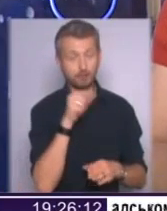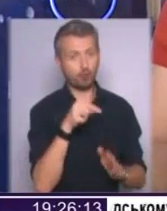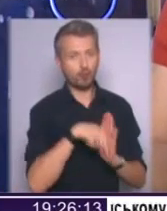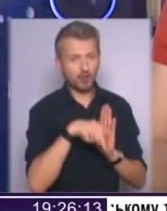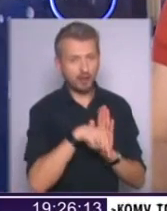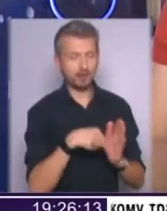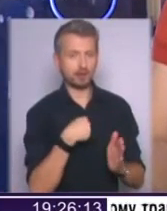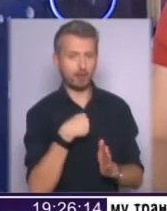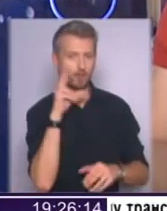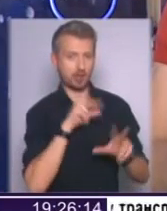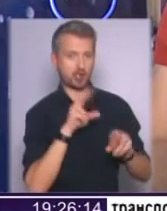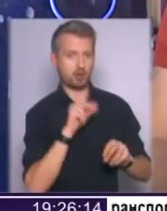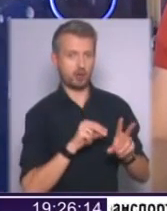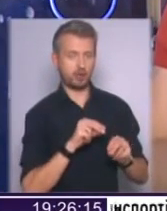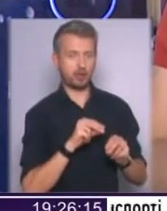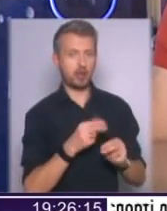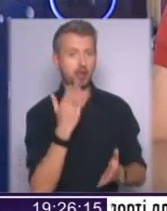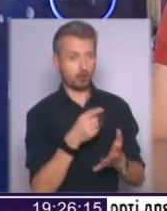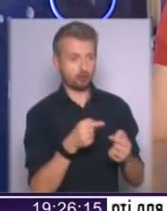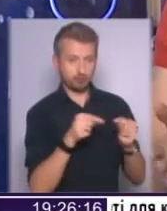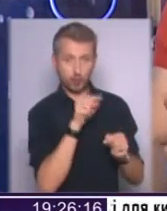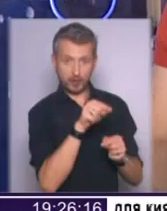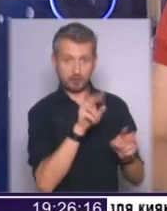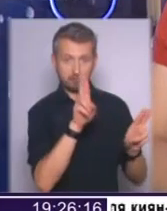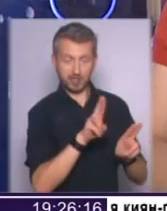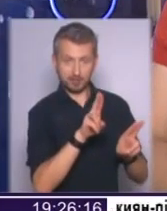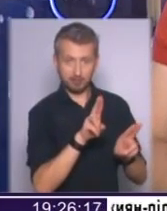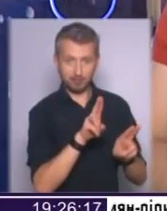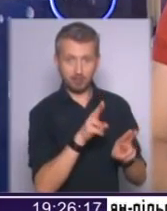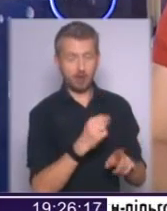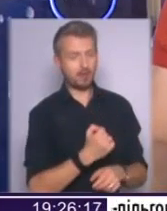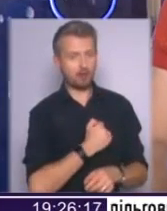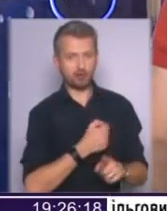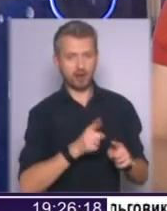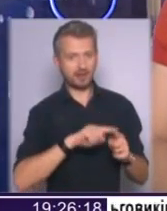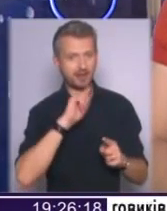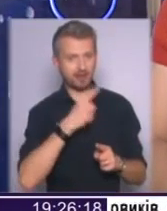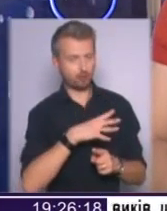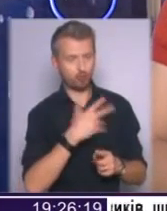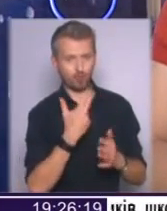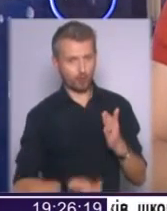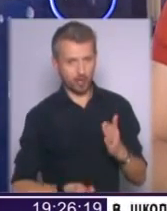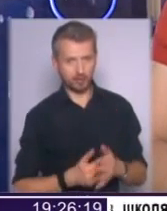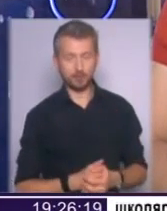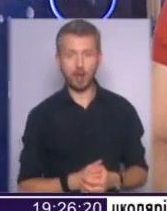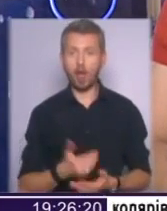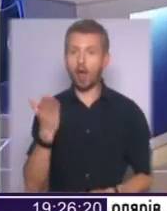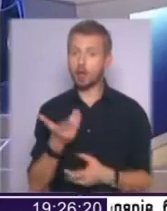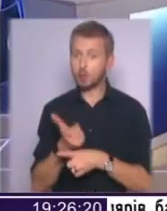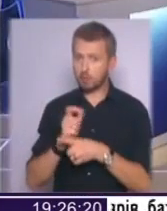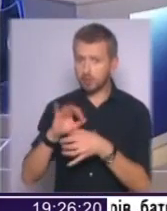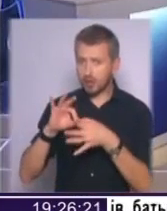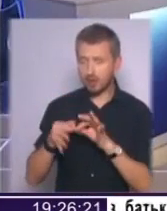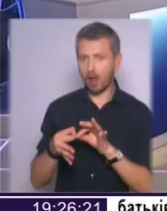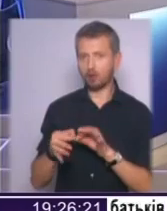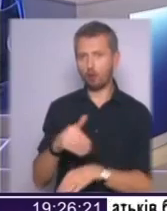що якщо згідно цьому критерію, то, на жаль, цей рік був провальним. Якщо більш детально,